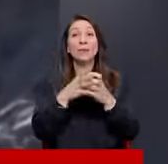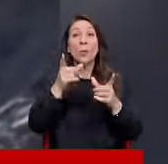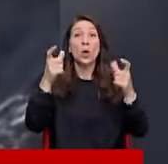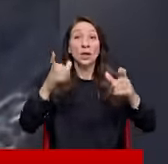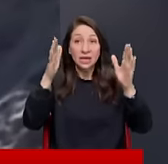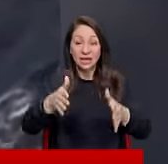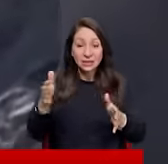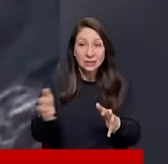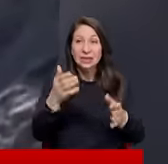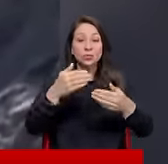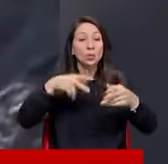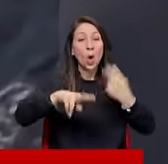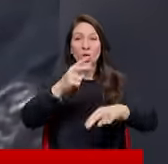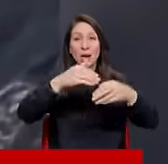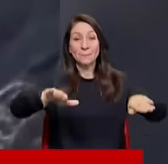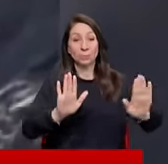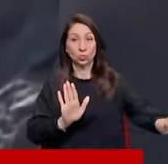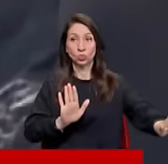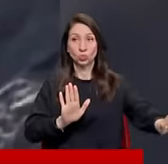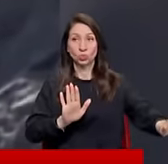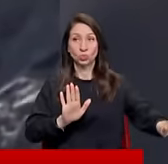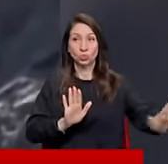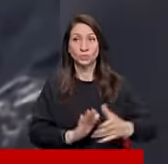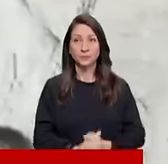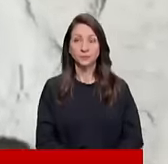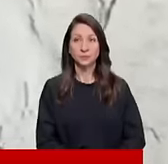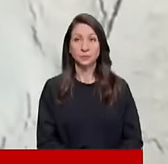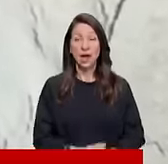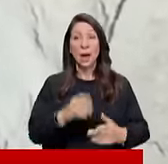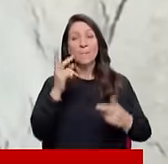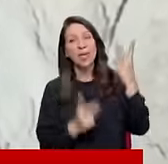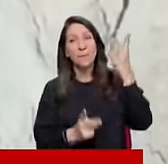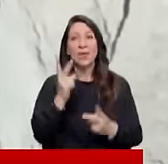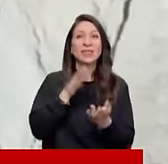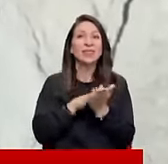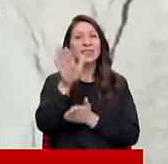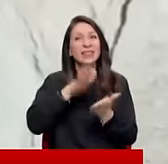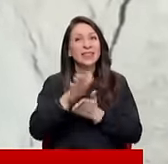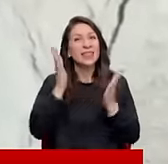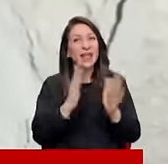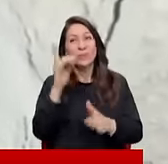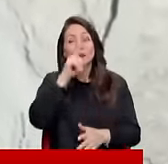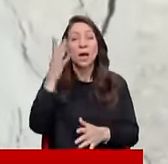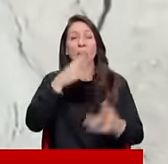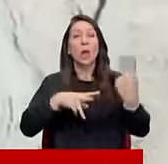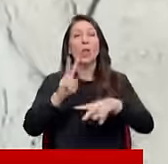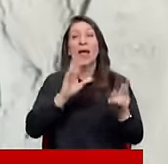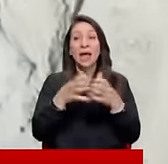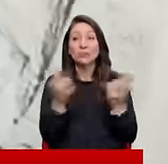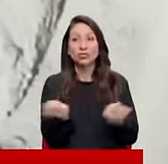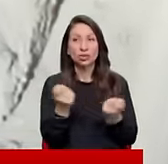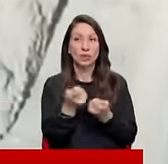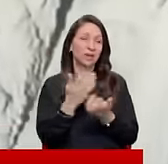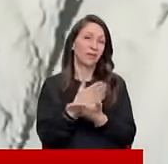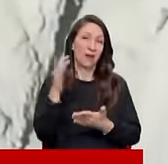gelerek yolu trafiğe kapattı. Geliyor, geliyor, kay ya bu. Aralıklarla devam eden heyelan yüzünden karayolları ekiplerinin